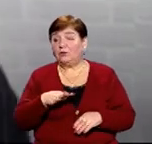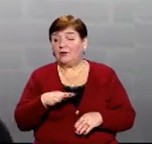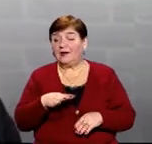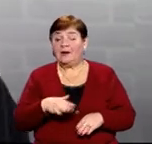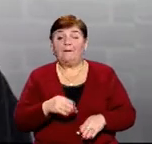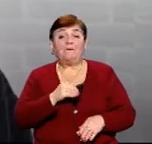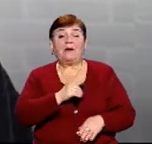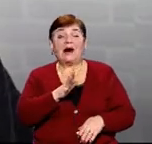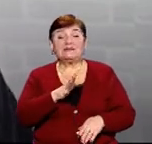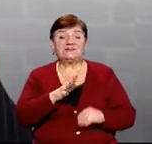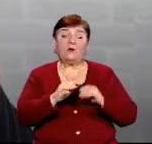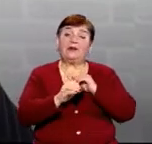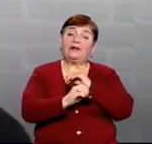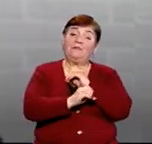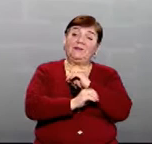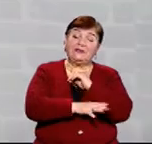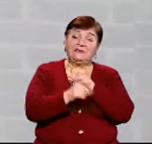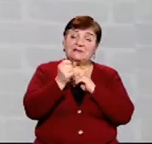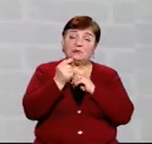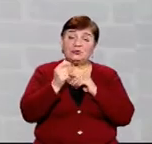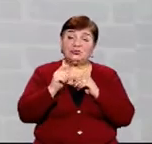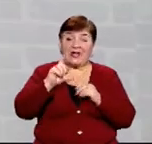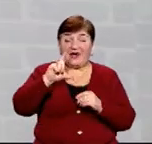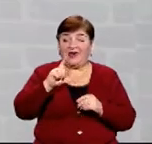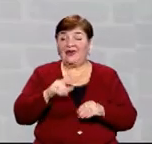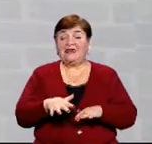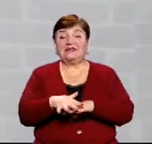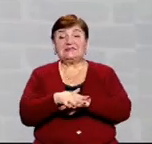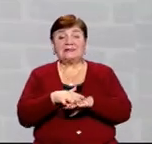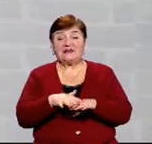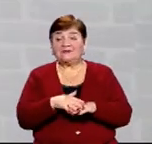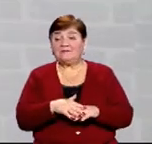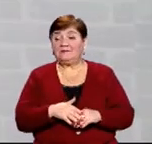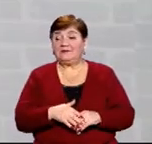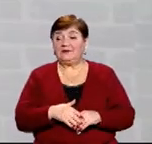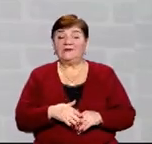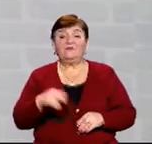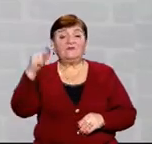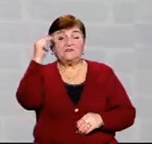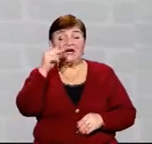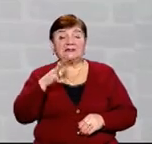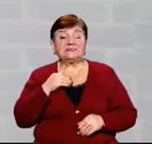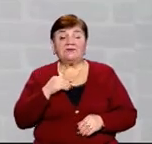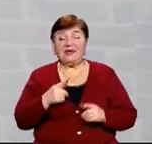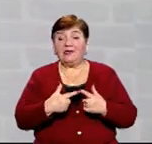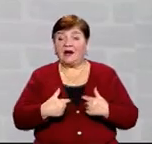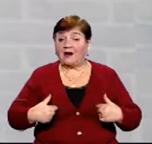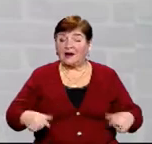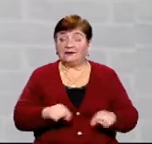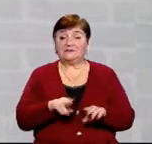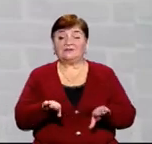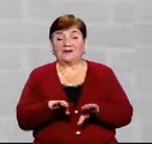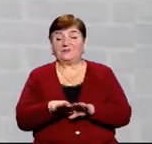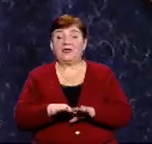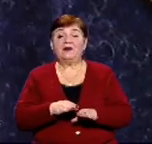нівелювалося багатство і бідність. Трошки. І більш широкі верстви населення змогли вивчати свій край, вивчати історичні, культурні